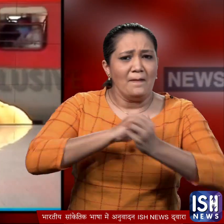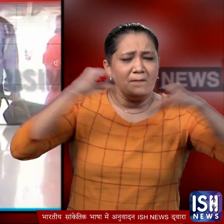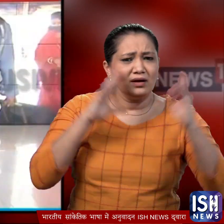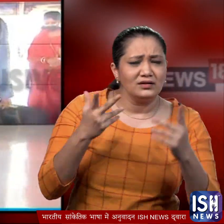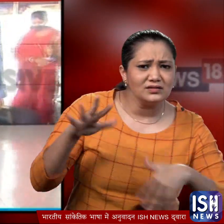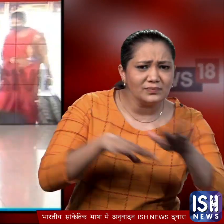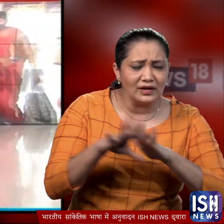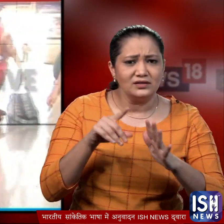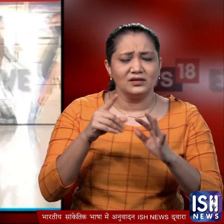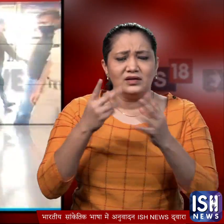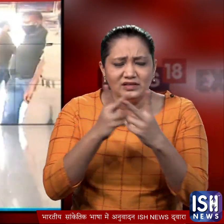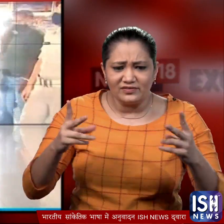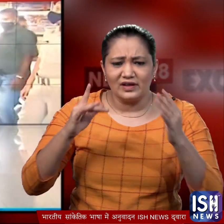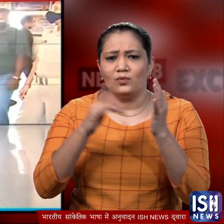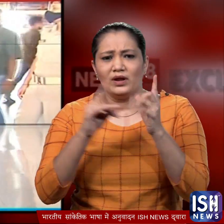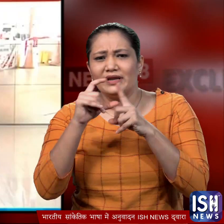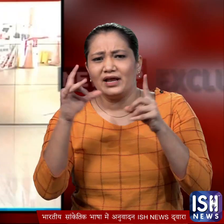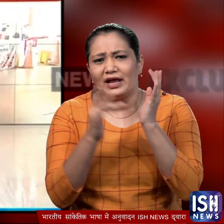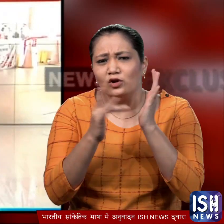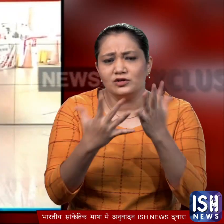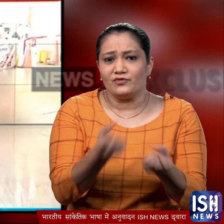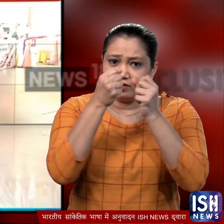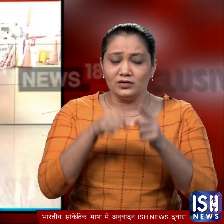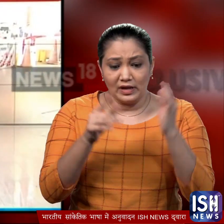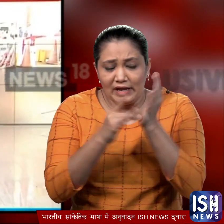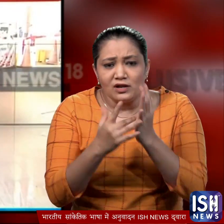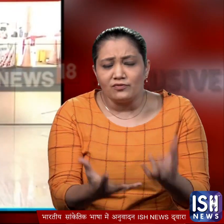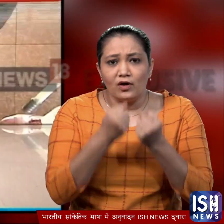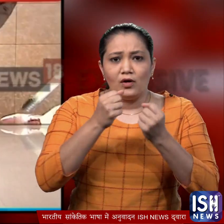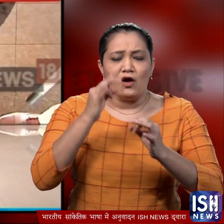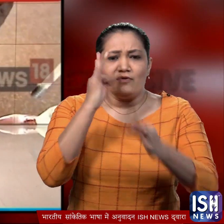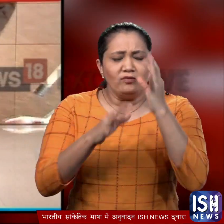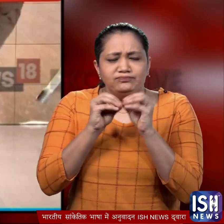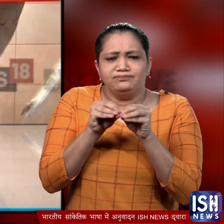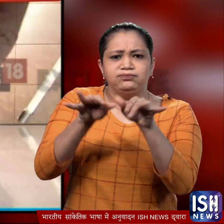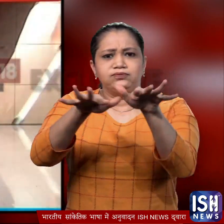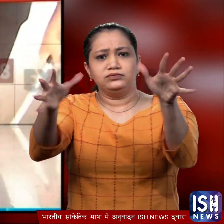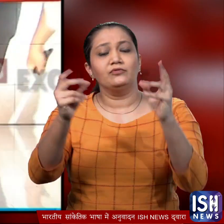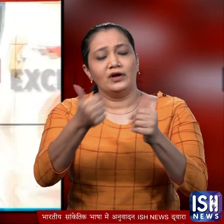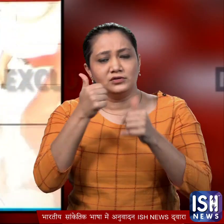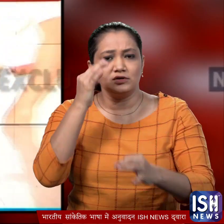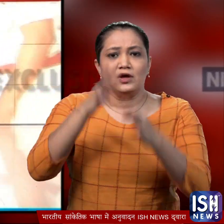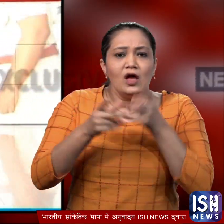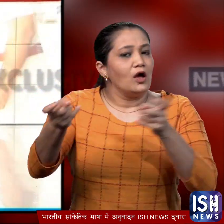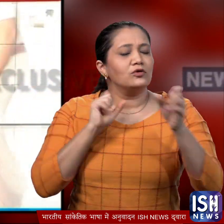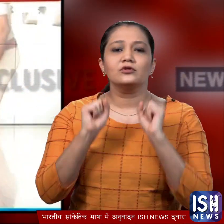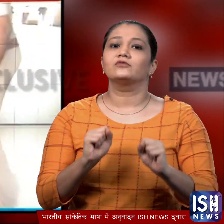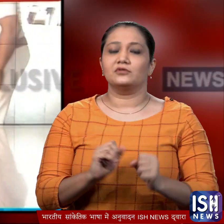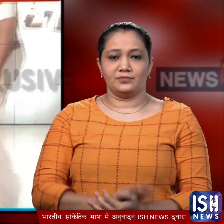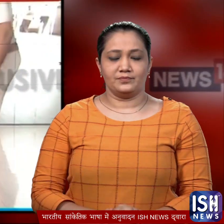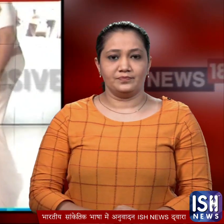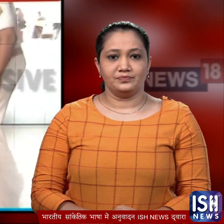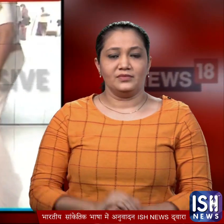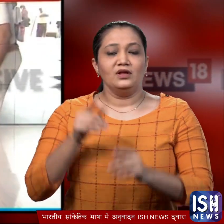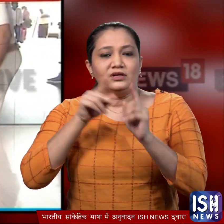धमाके के लिए भेजे गए इंसेंडरी डिवाइस का पता चला। ये वो डिवाइस है जिससे आग तेजी से फैलती है और इसे कंट्रोल कर पाना मुश्किल है।